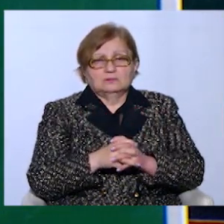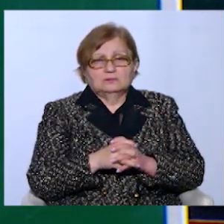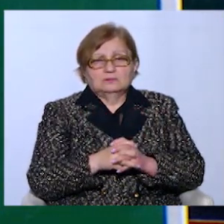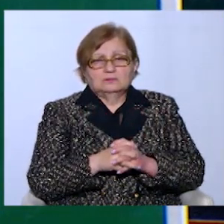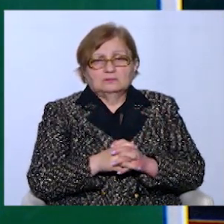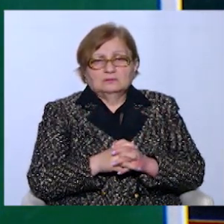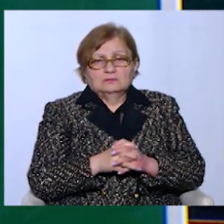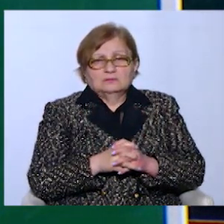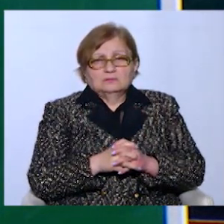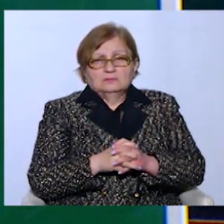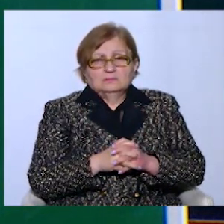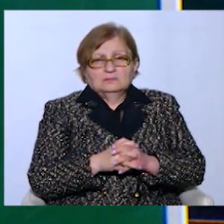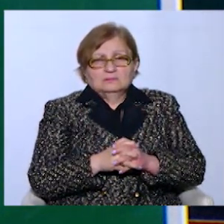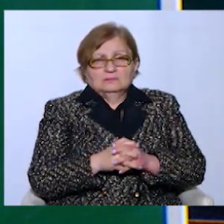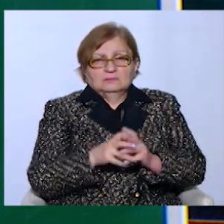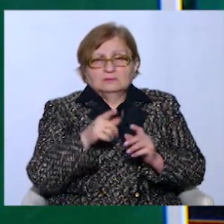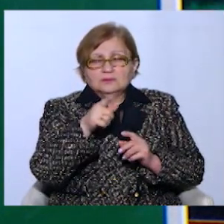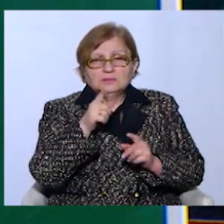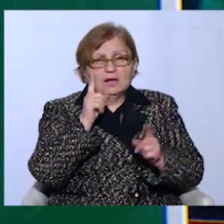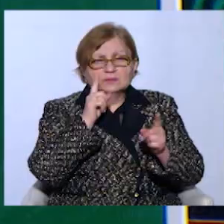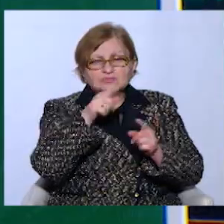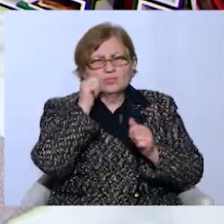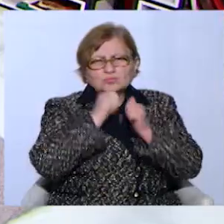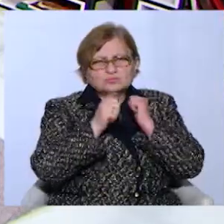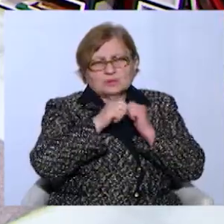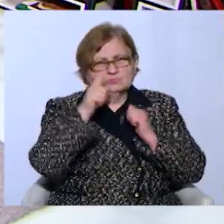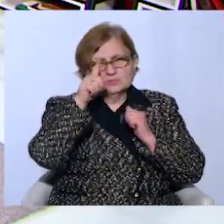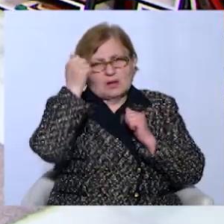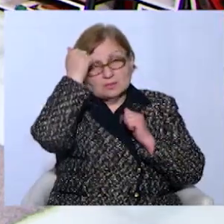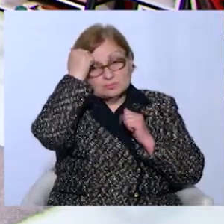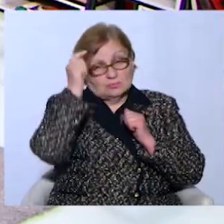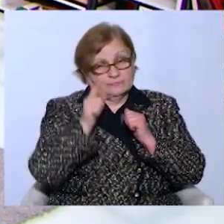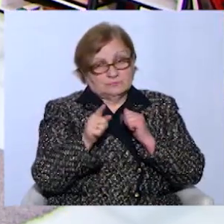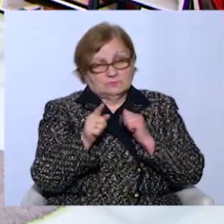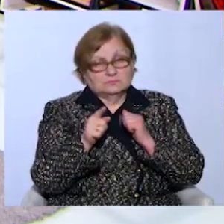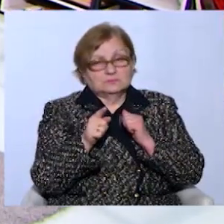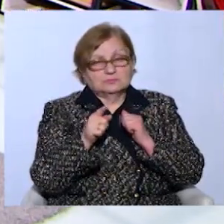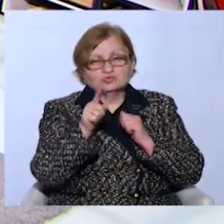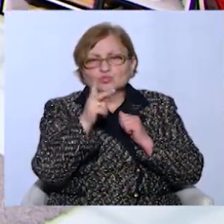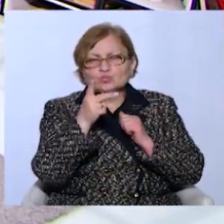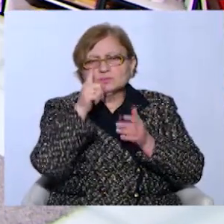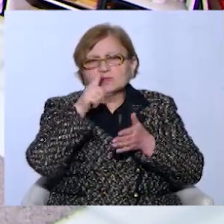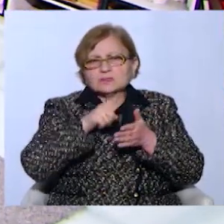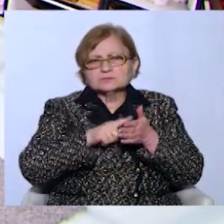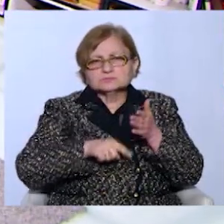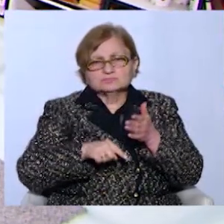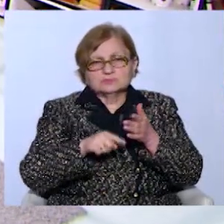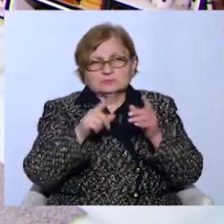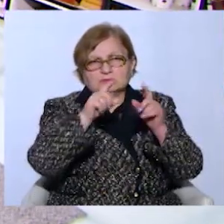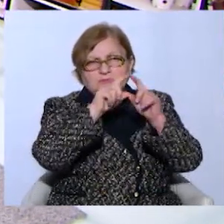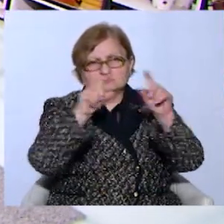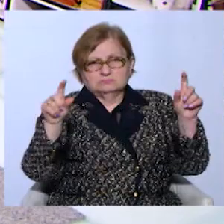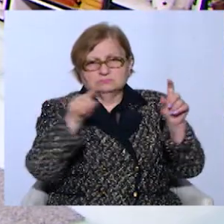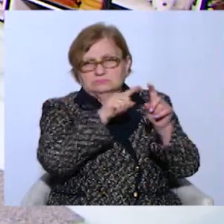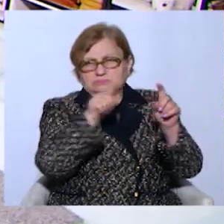რომ ჭეშმარიტების რაღაც შესაცნობად რომ დავწმუნდები, რომ ჭეშმარიტია რაღაცა რაღაც მეუნდება ერთ